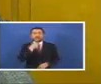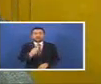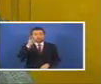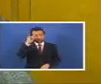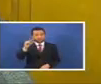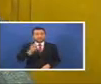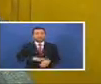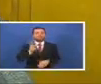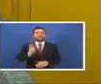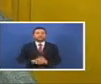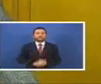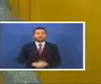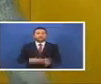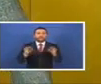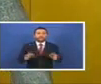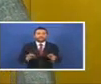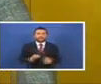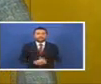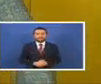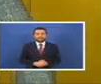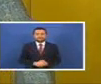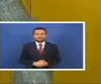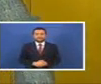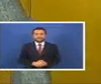şüphe etmedi. Şimdi